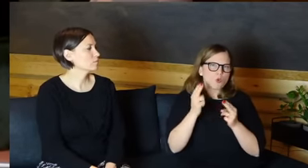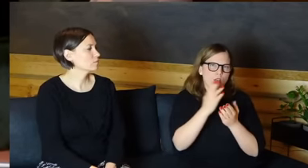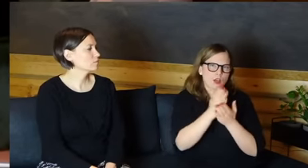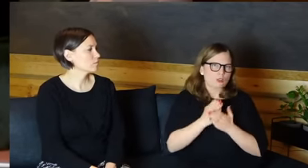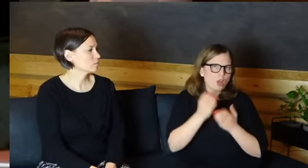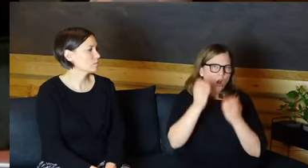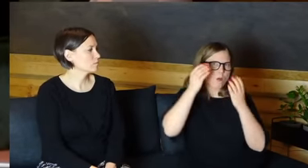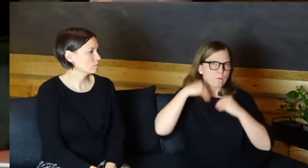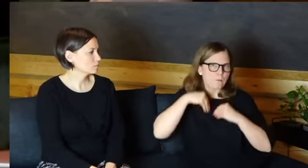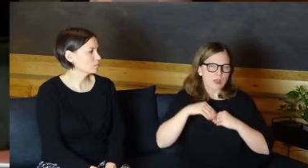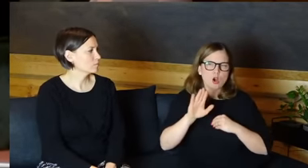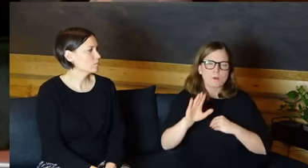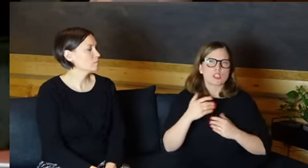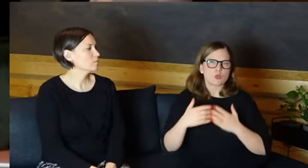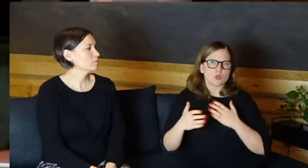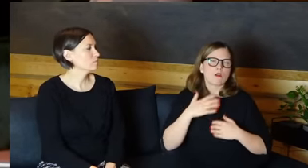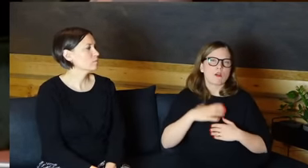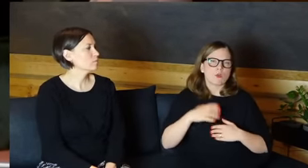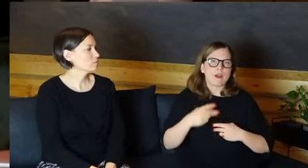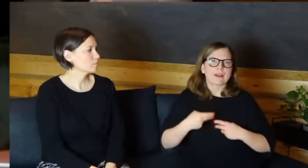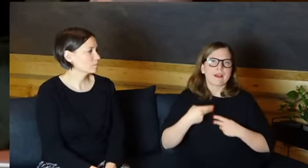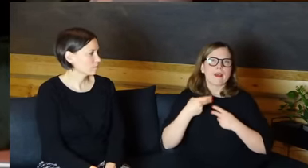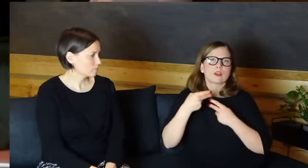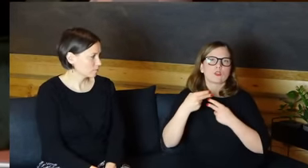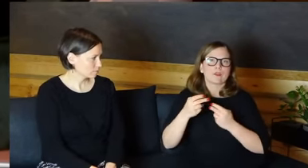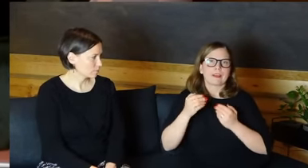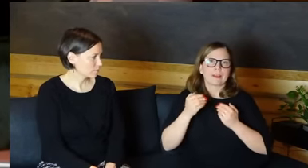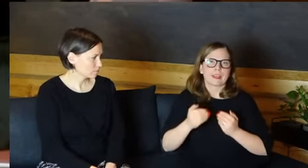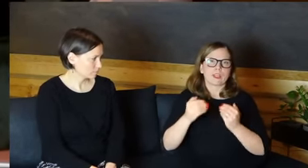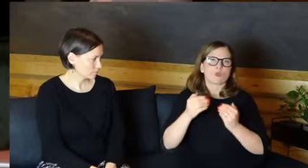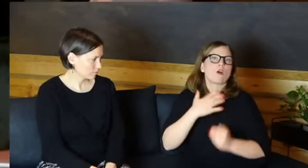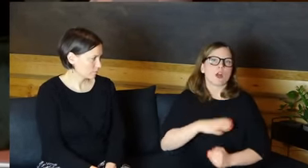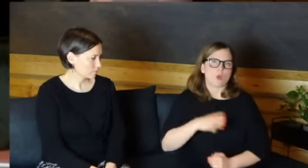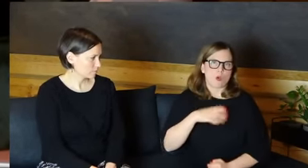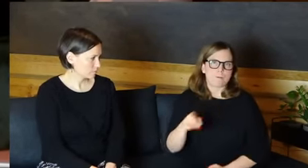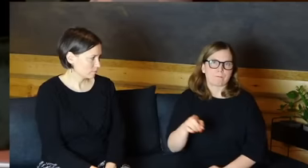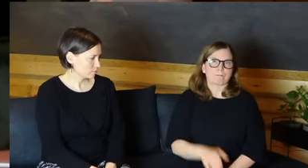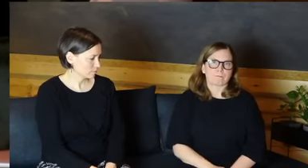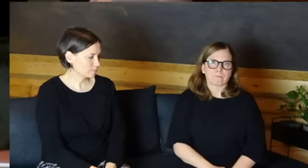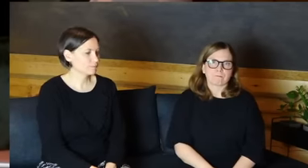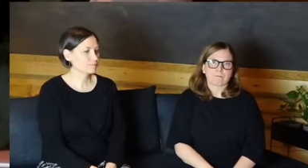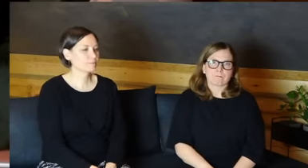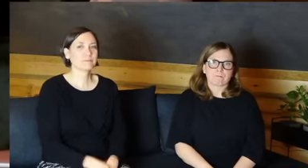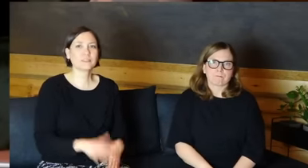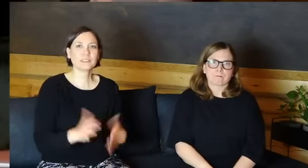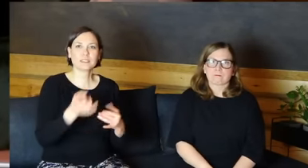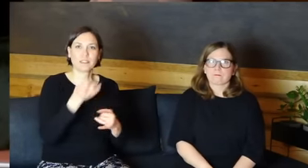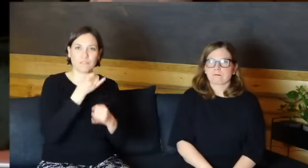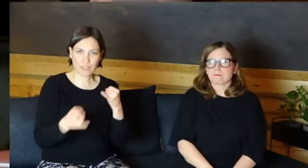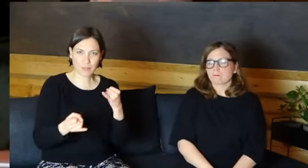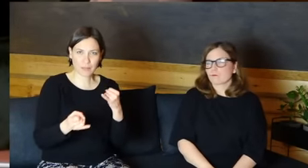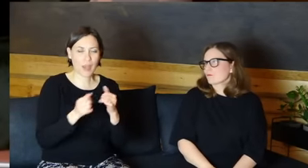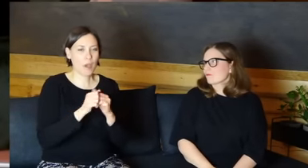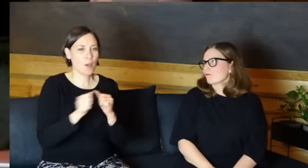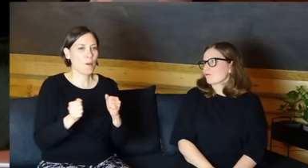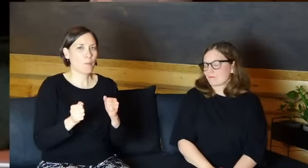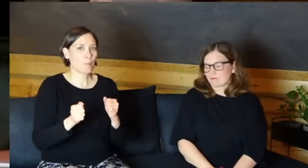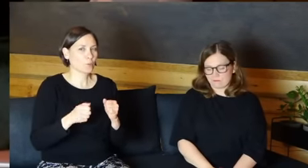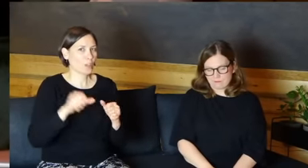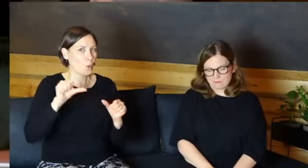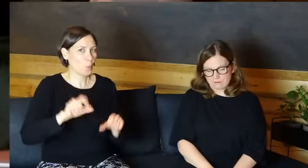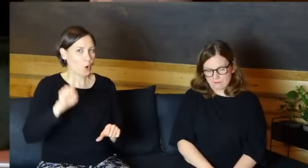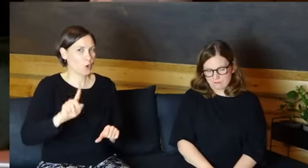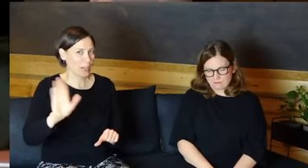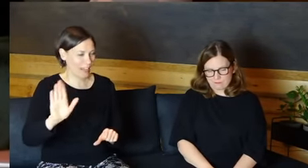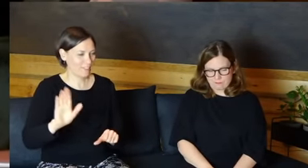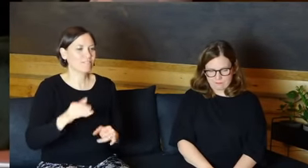ja kehittyä työssä, niin tämmöisiä mainintoja tänne on tullut. No sitten viimeisimpänä eikä vähäisimpänä